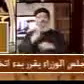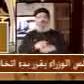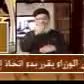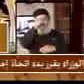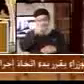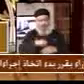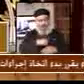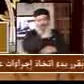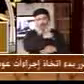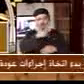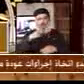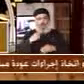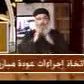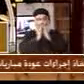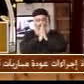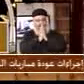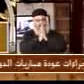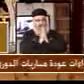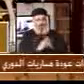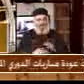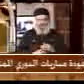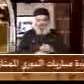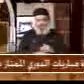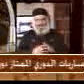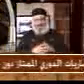كل مجد وكرامة من الآن وإلى الأبد، آمين.